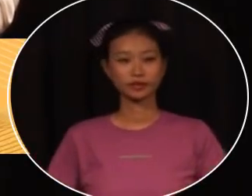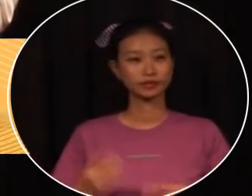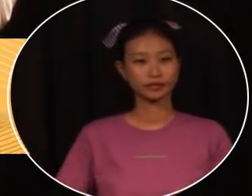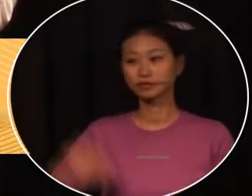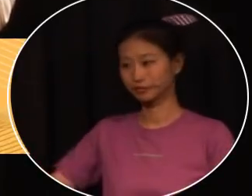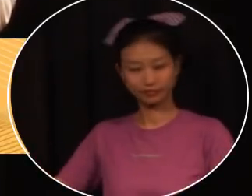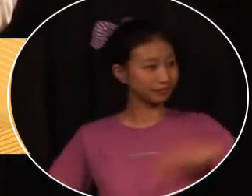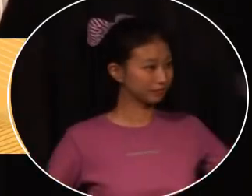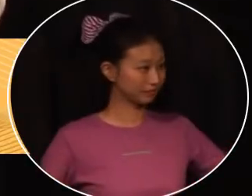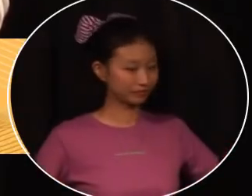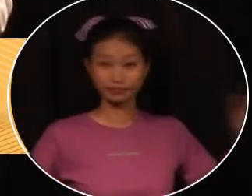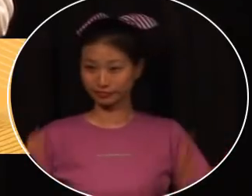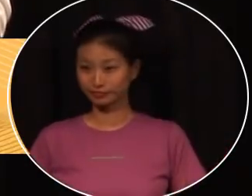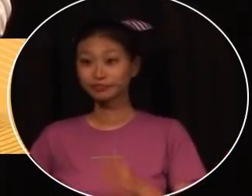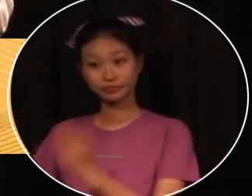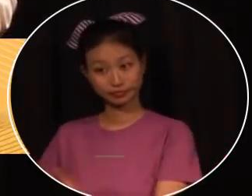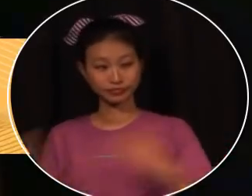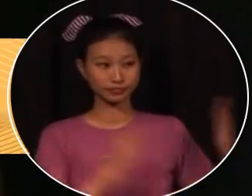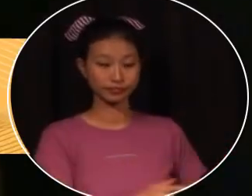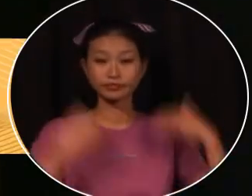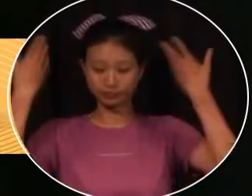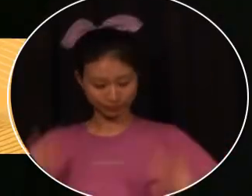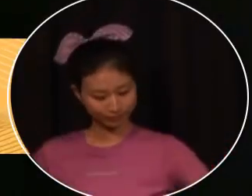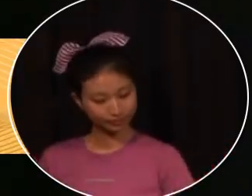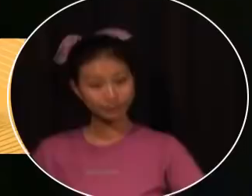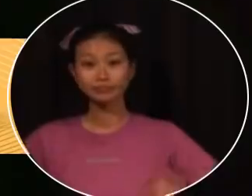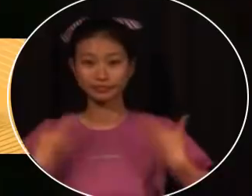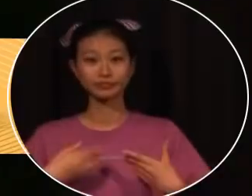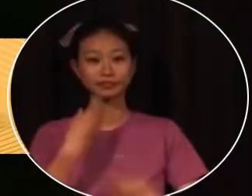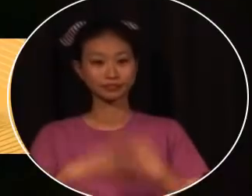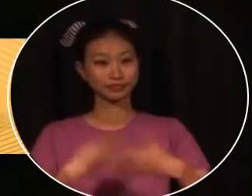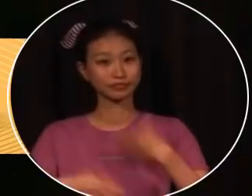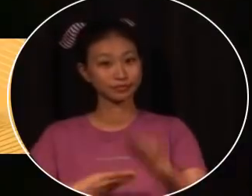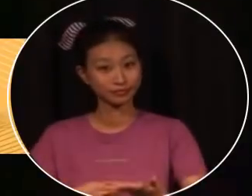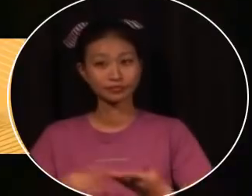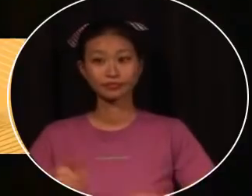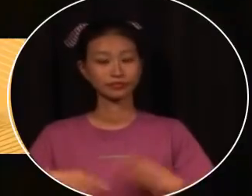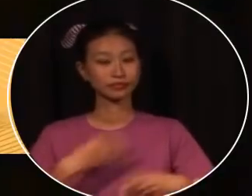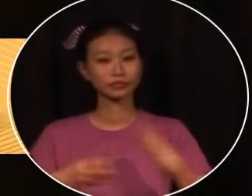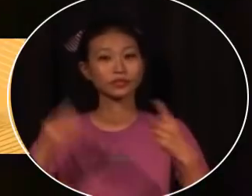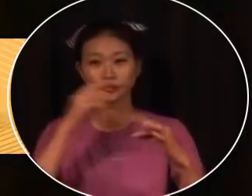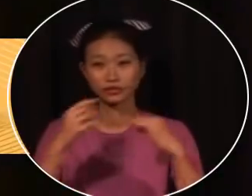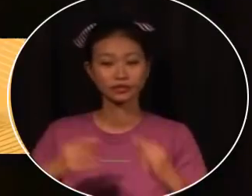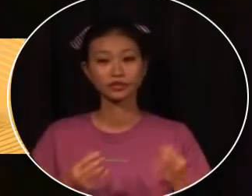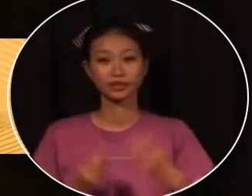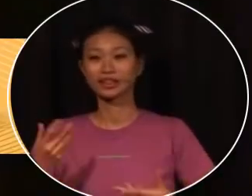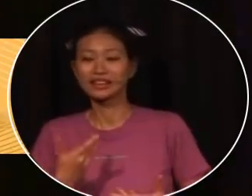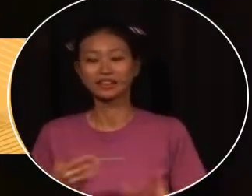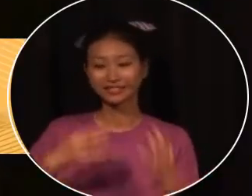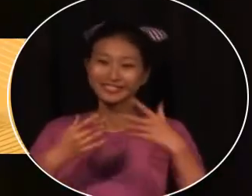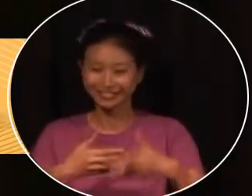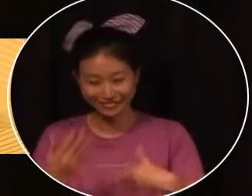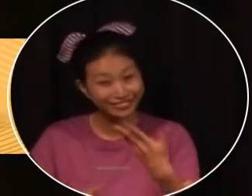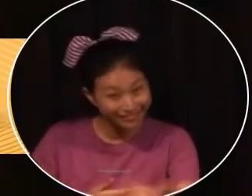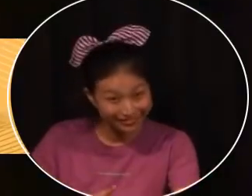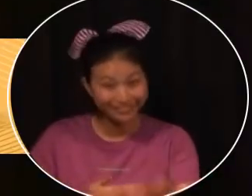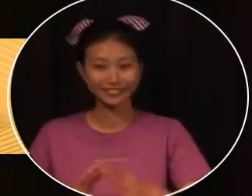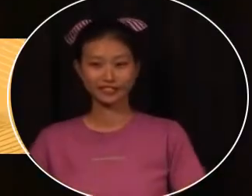为什么这个可能知道我的电话？ 好，请问一下，这样子报出你的电话号码，到底可以解决什么样的问题呢？